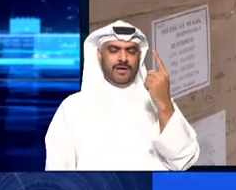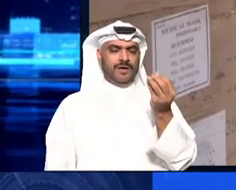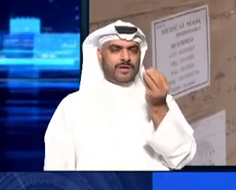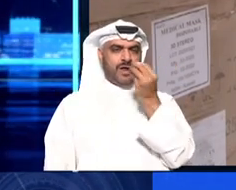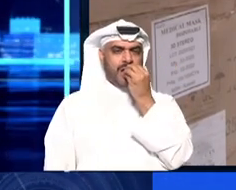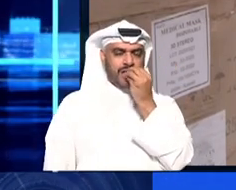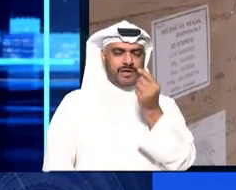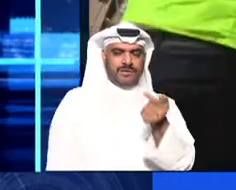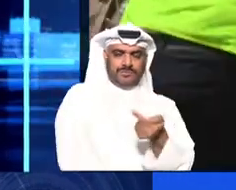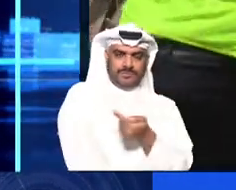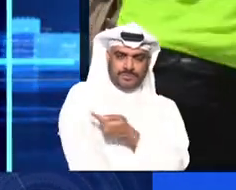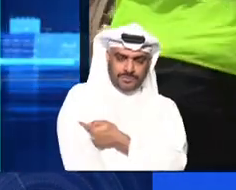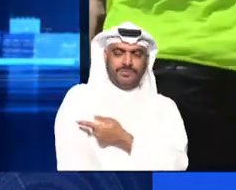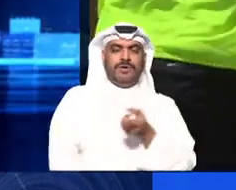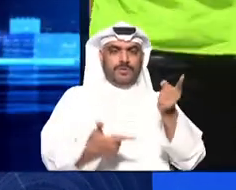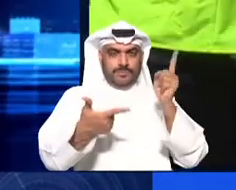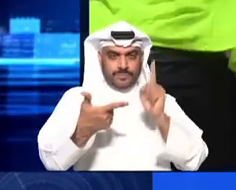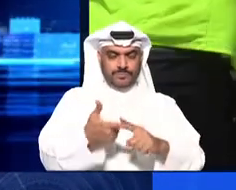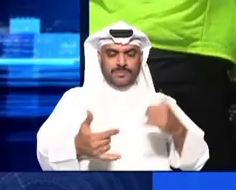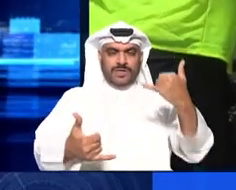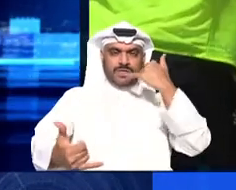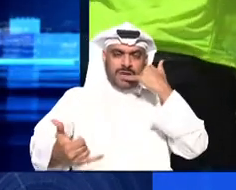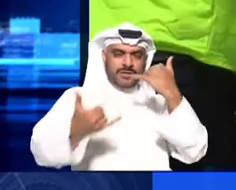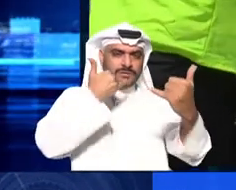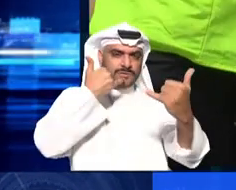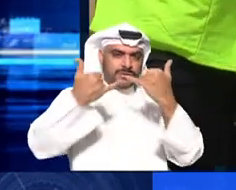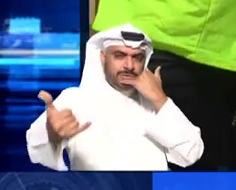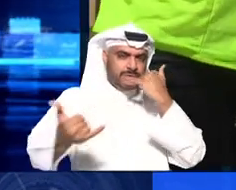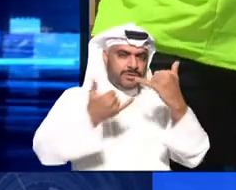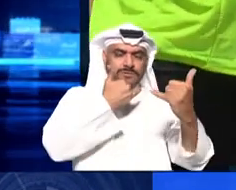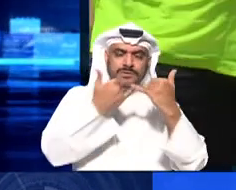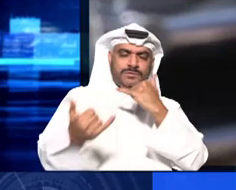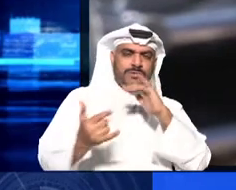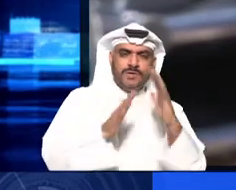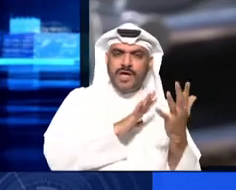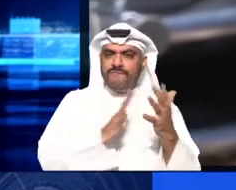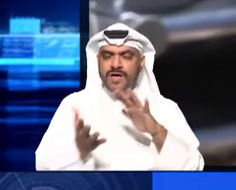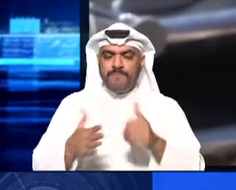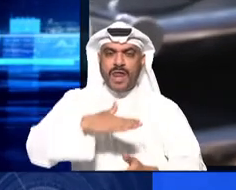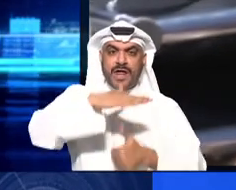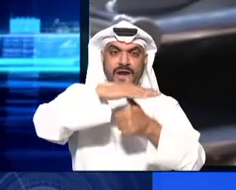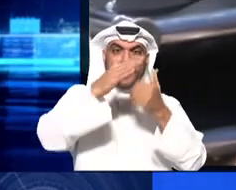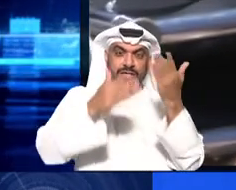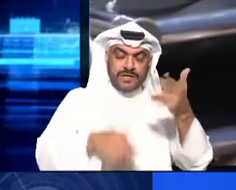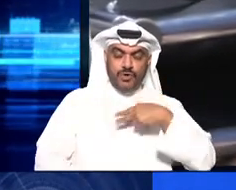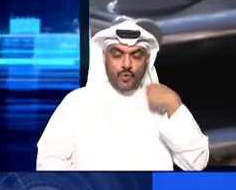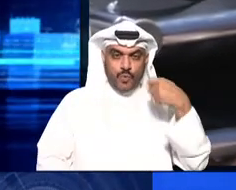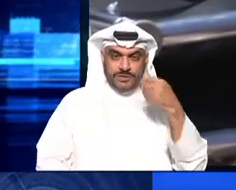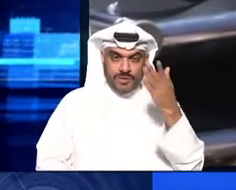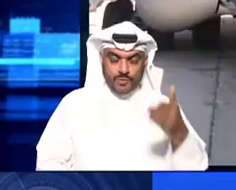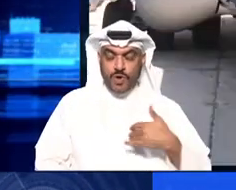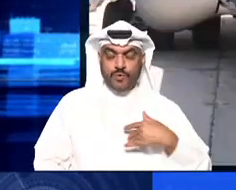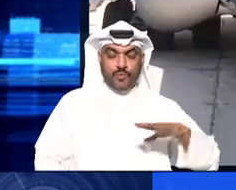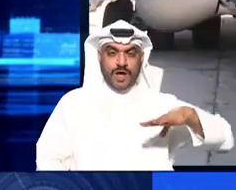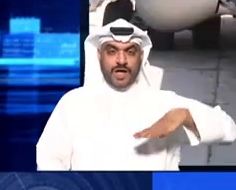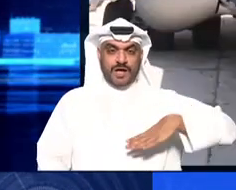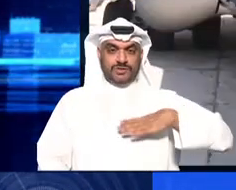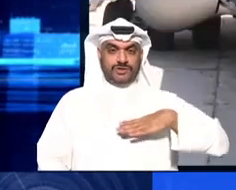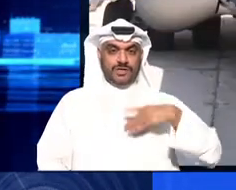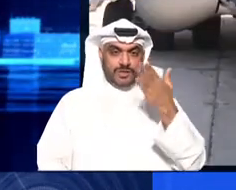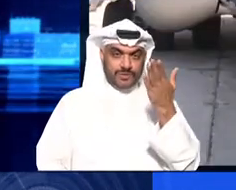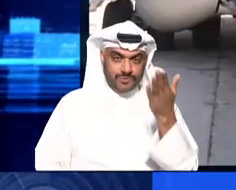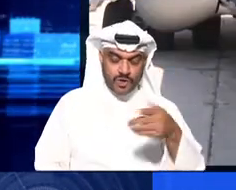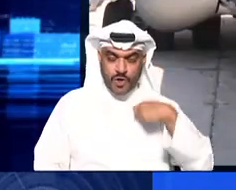وأيضا تواصلت الاتصالات على أعلى المستويات حيث تواصل معالي الشيخ الدكتور أحمد